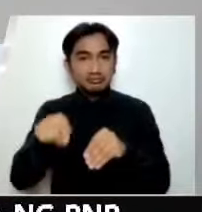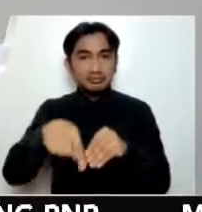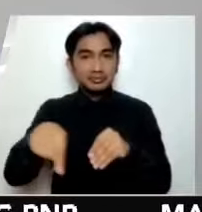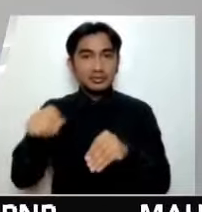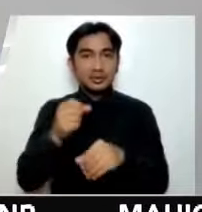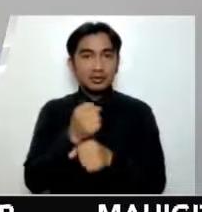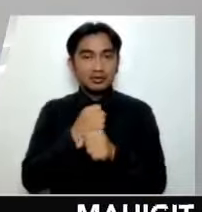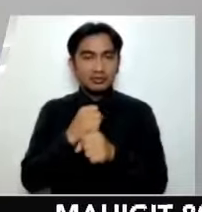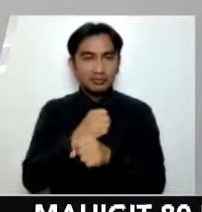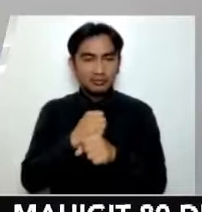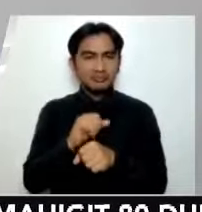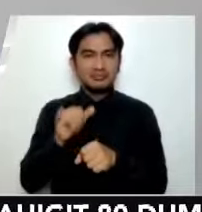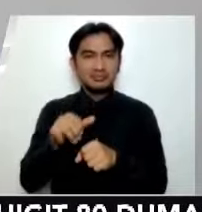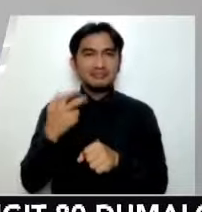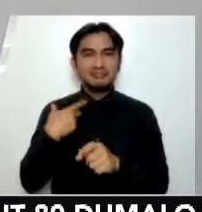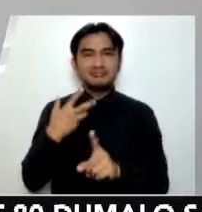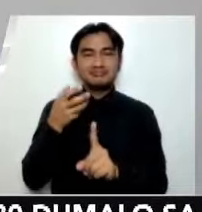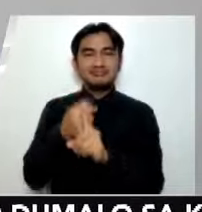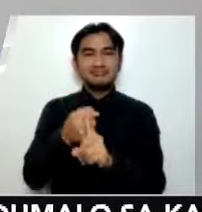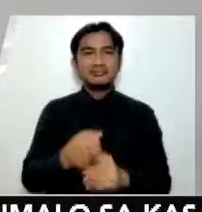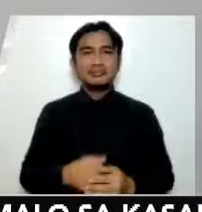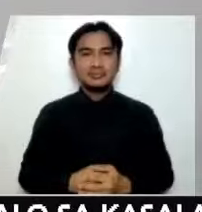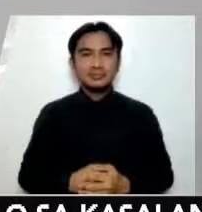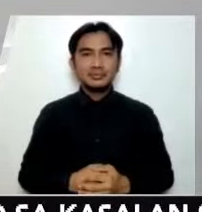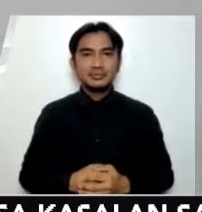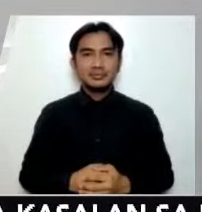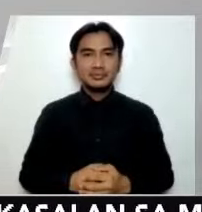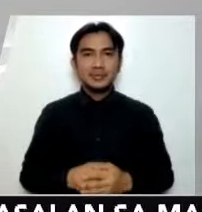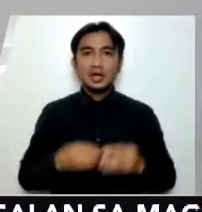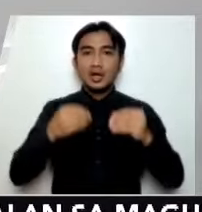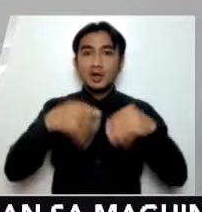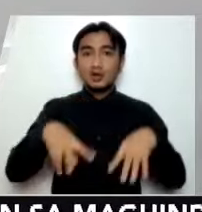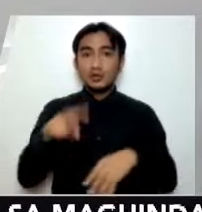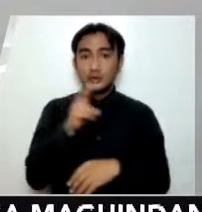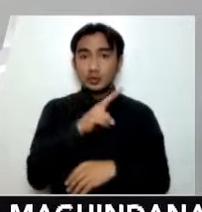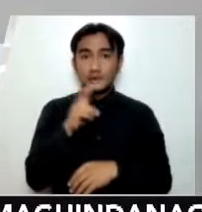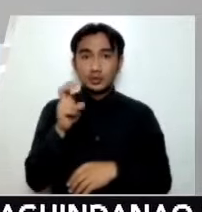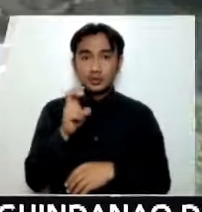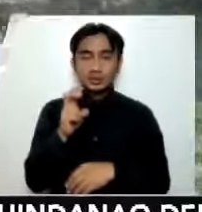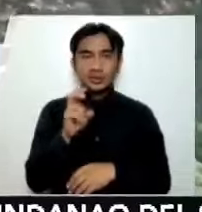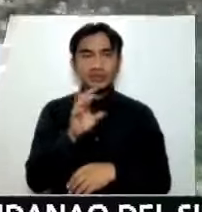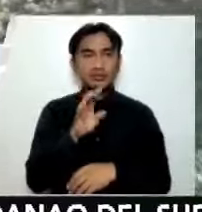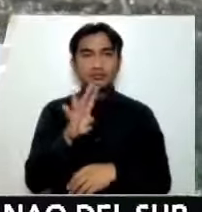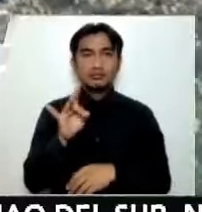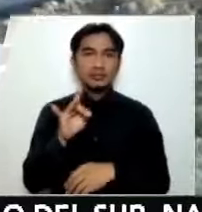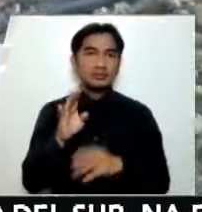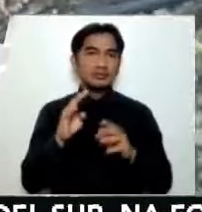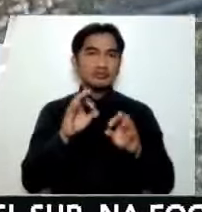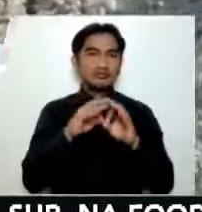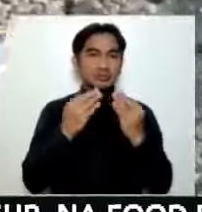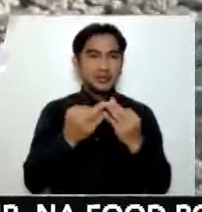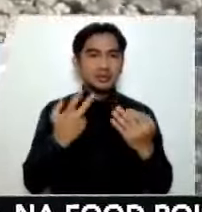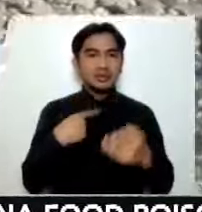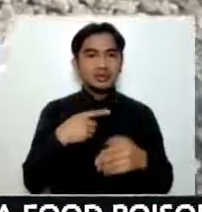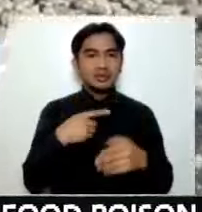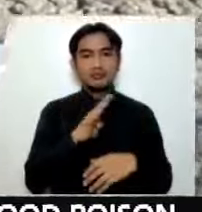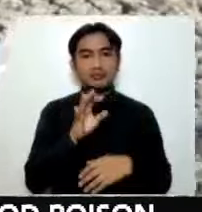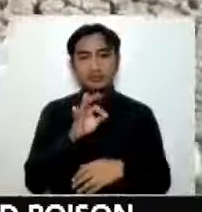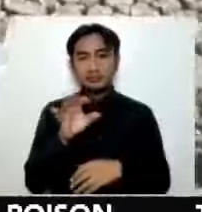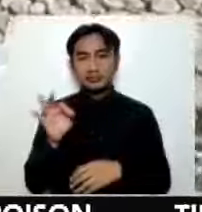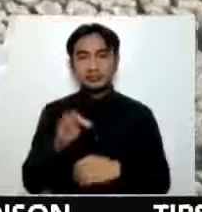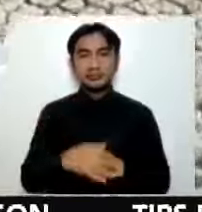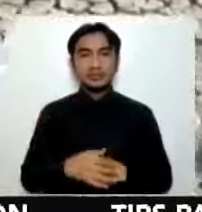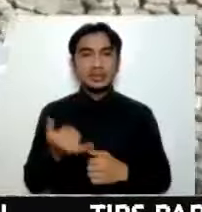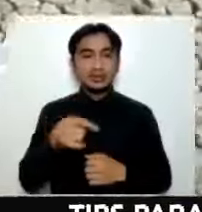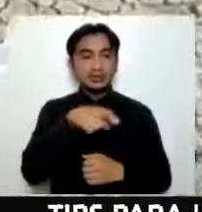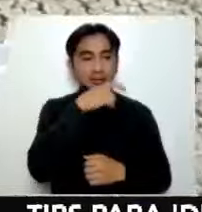We have a production loss of about 238 mil 499 natutuyo na rin ang imbakan ng tubig na